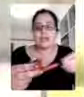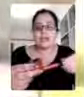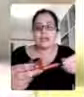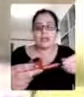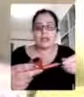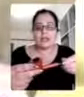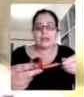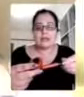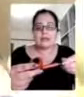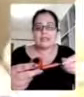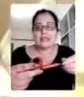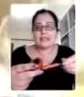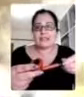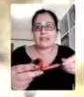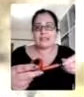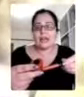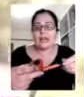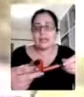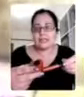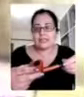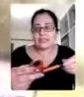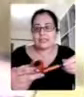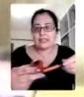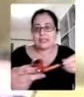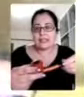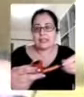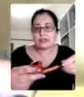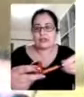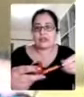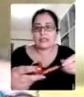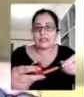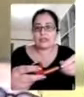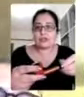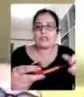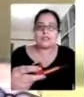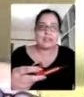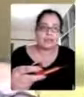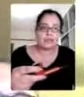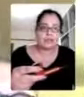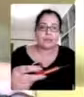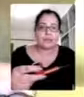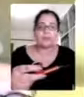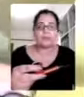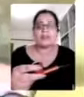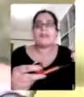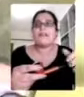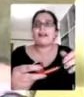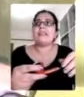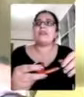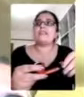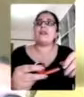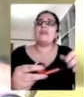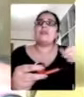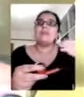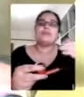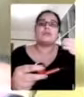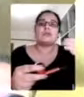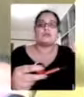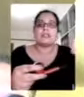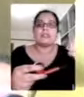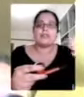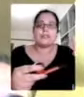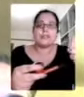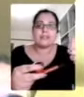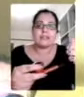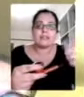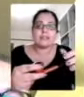söyleyeyim. Ali Bey bana her seferinde almayın GG, niye alıyorsunuz? Gerek yok, siz daha üst pipoları atın. Ve ben de hatta ona beni